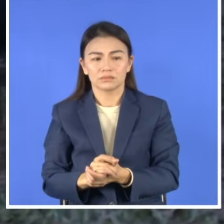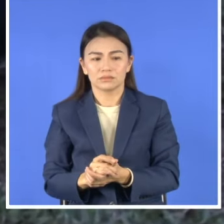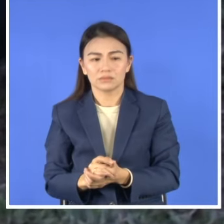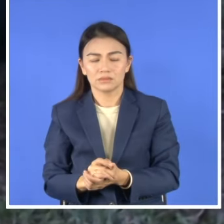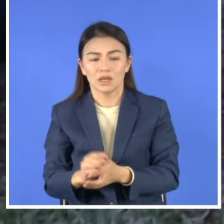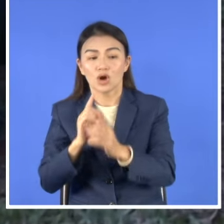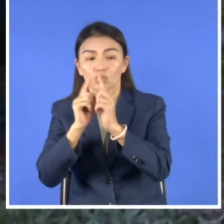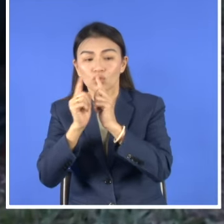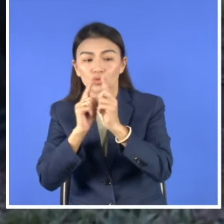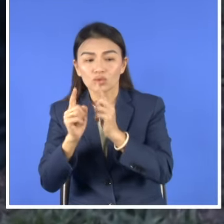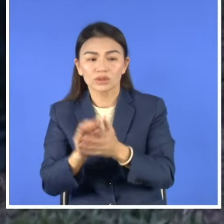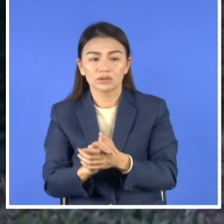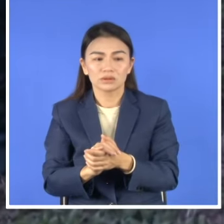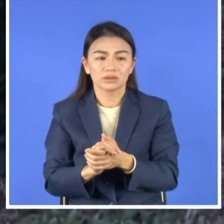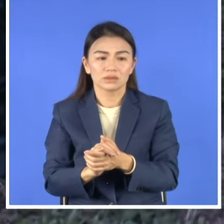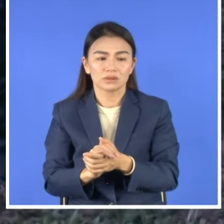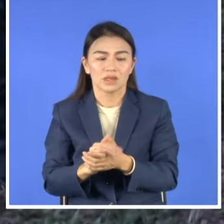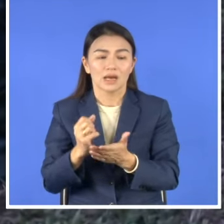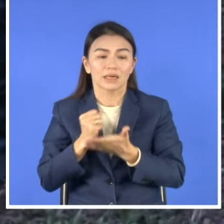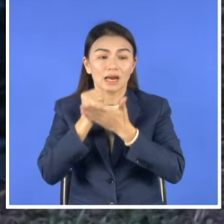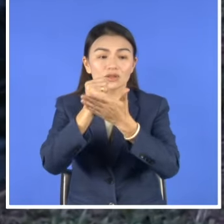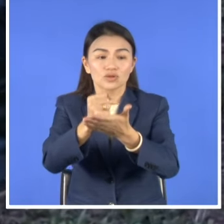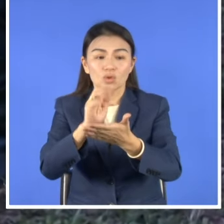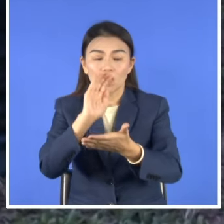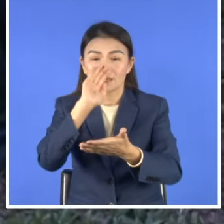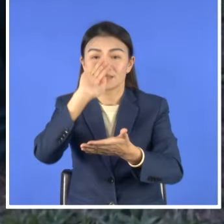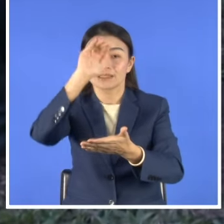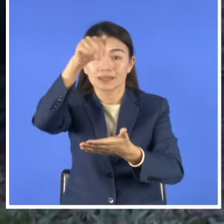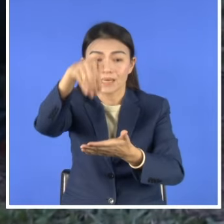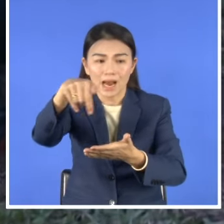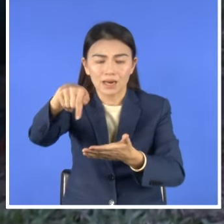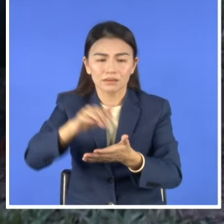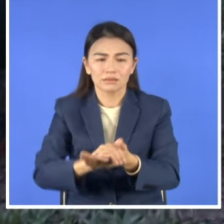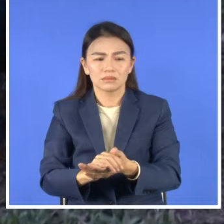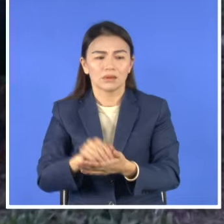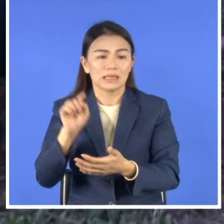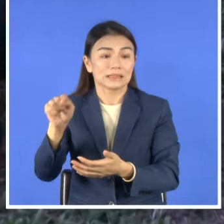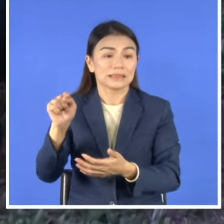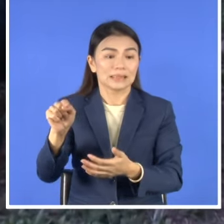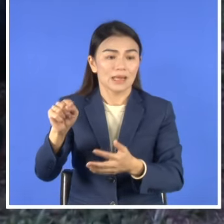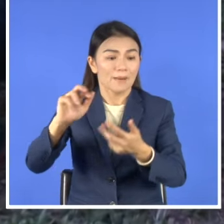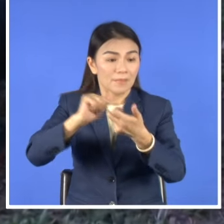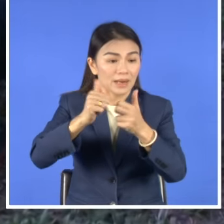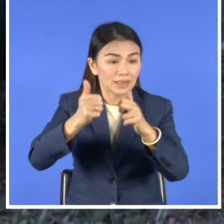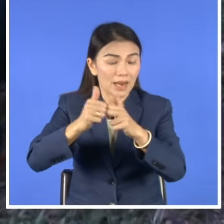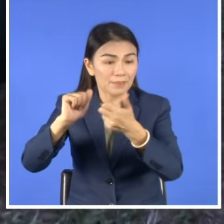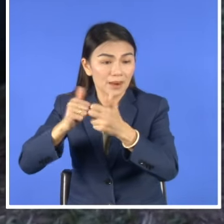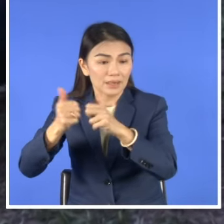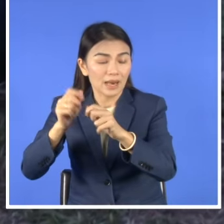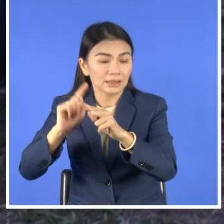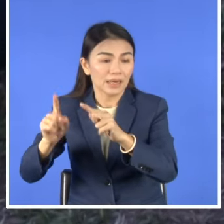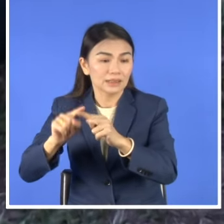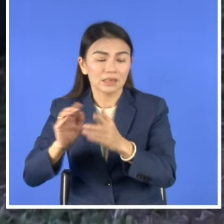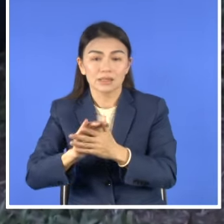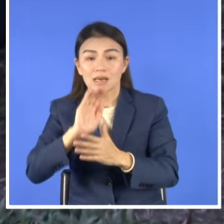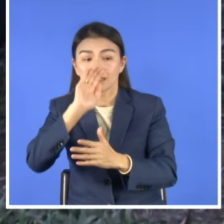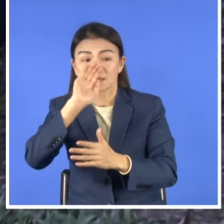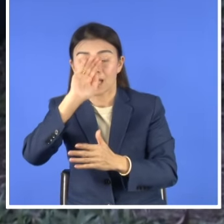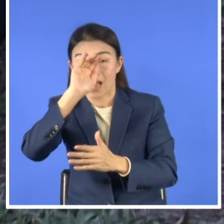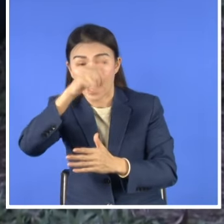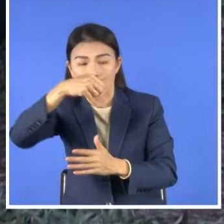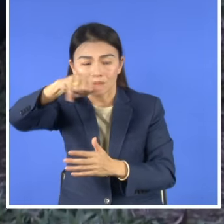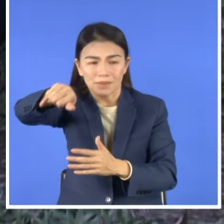ถึงกรณีดราม่าการช่วยเหลือช้างจากเหตุน้ำป่าไลลหลากเว่าเหตุการณ์ขึ้นเนี้ที่ที่มันเกิดขึ้นเนี่ยเป็นการอพยพหรือการช่วยเหลือเนี่ย